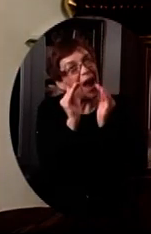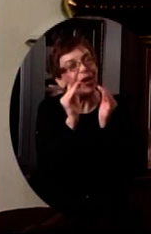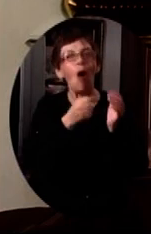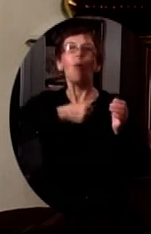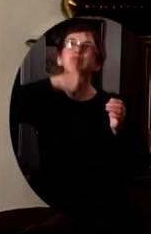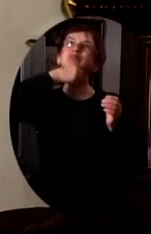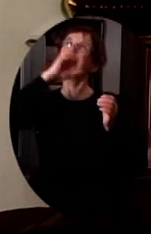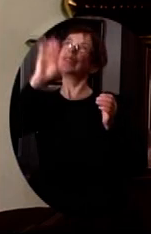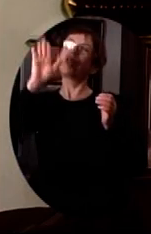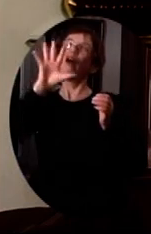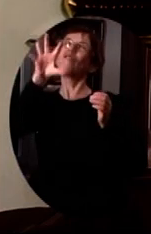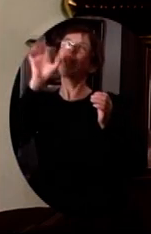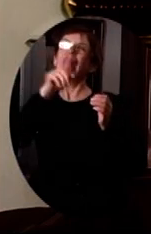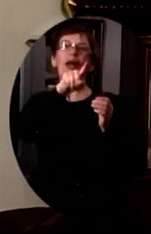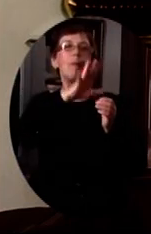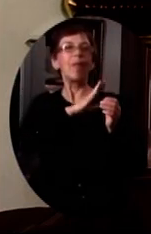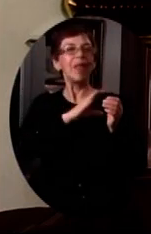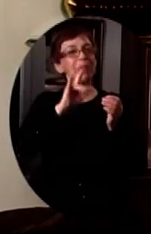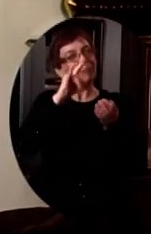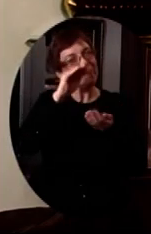כשעבדת כצלמת, כשהיית ילדה קטנה.